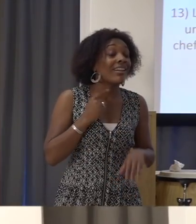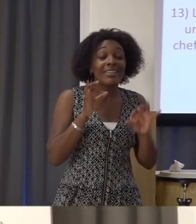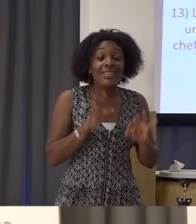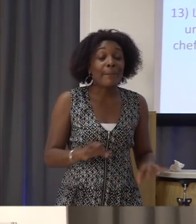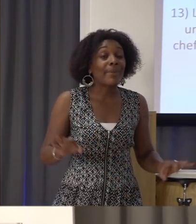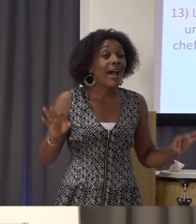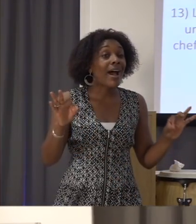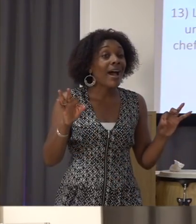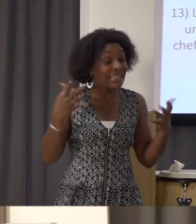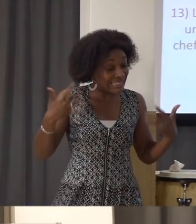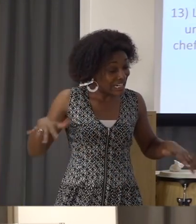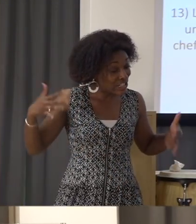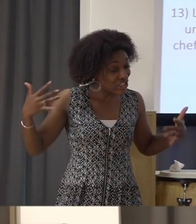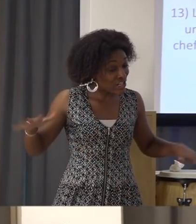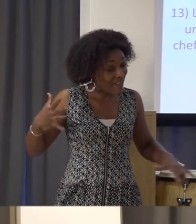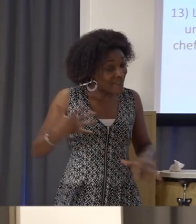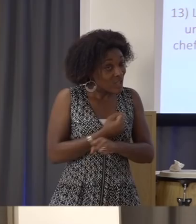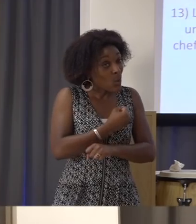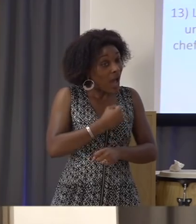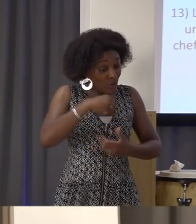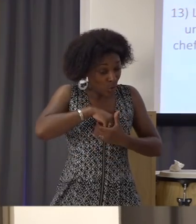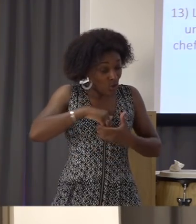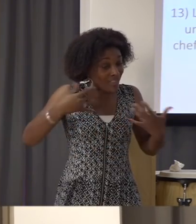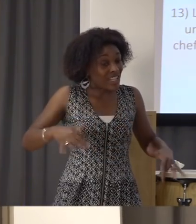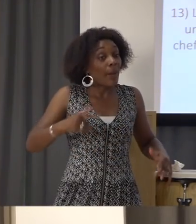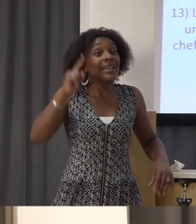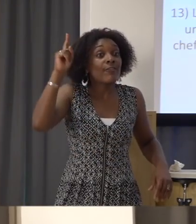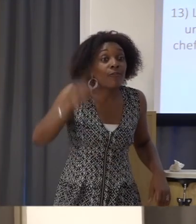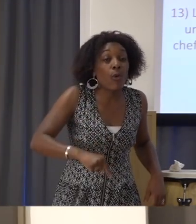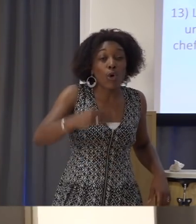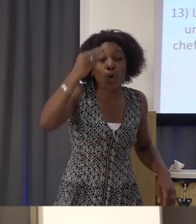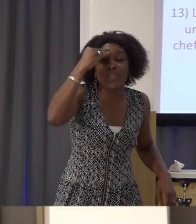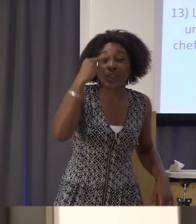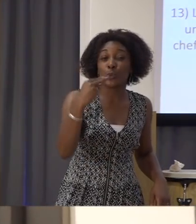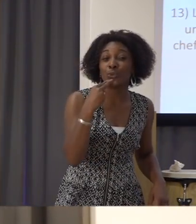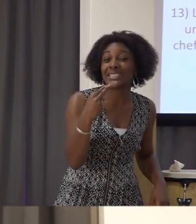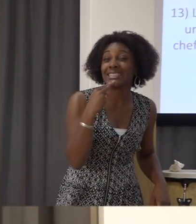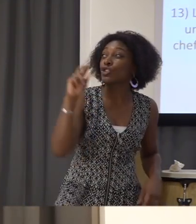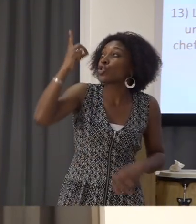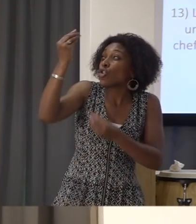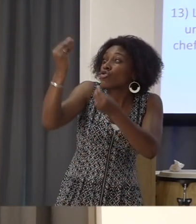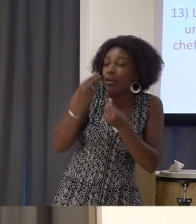Nous sommes déjà des plus que vainqueurs si nous savons utiliser les armes de Dieu.